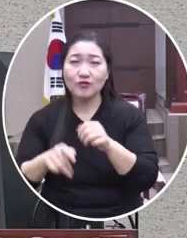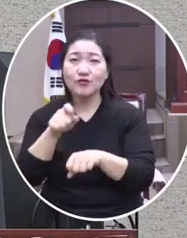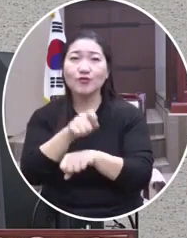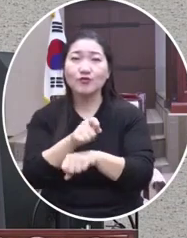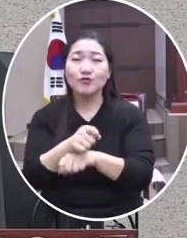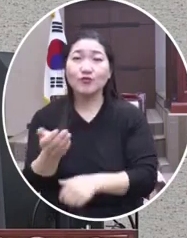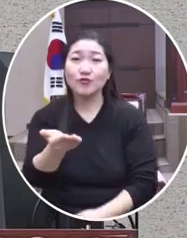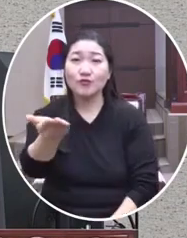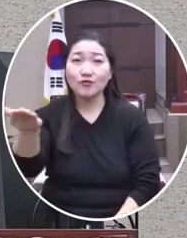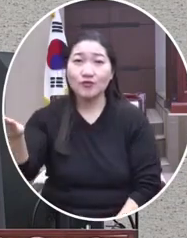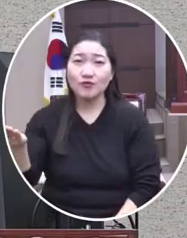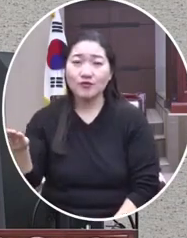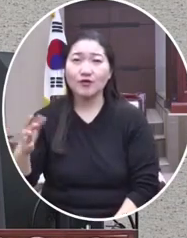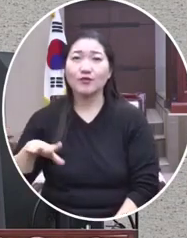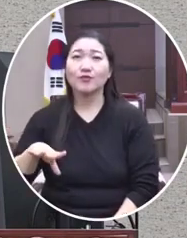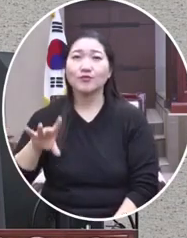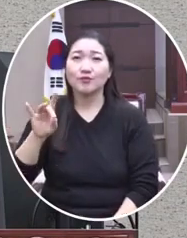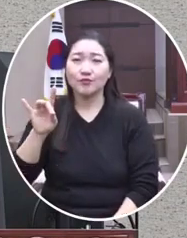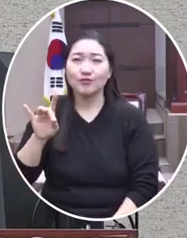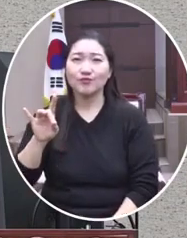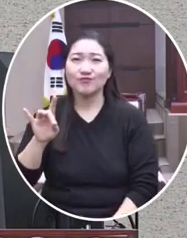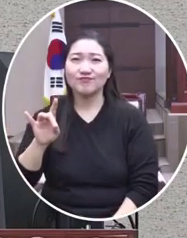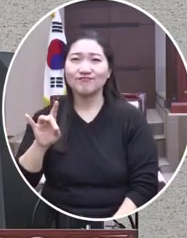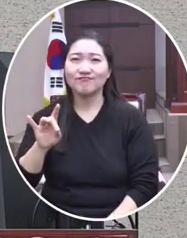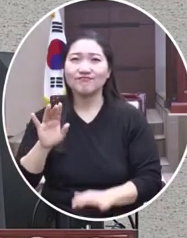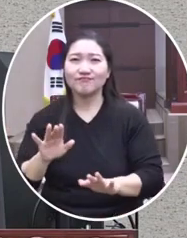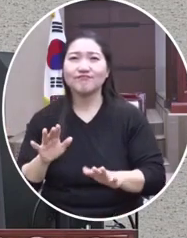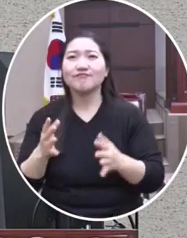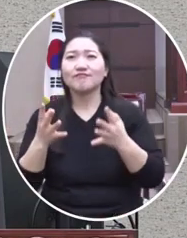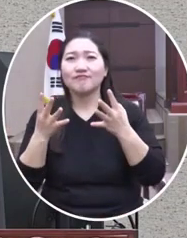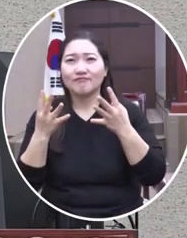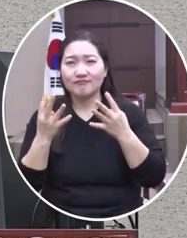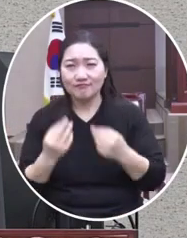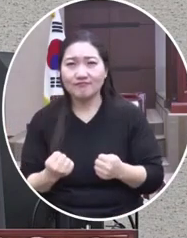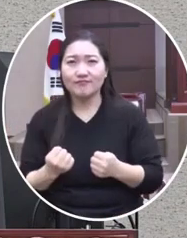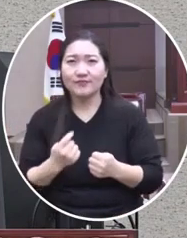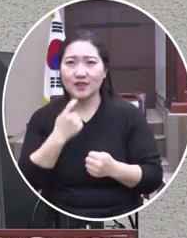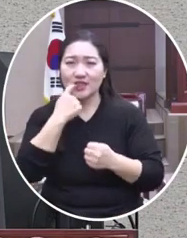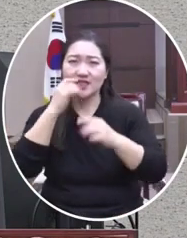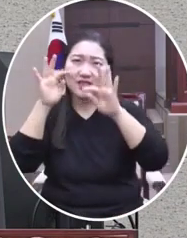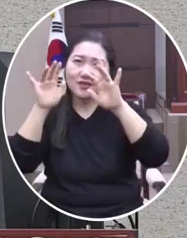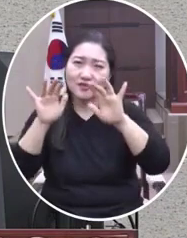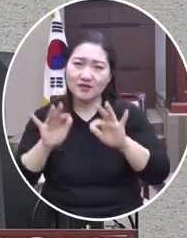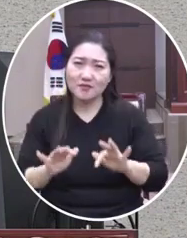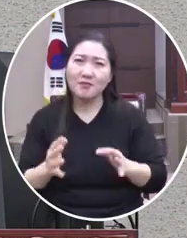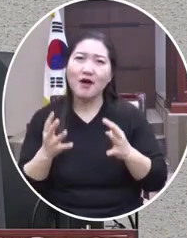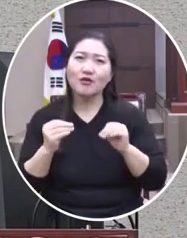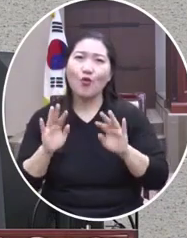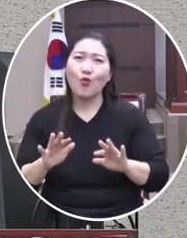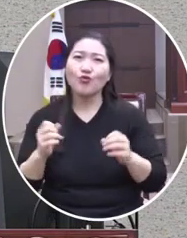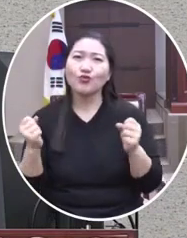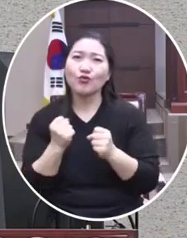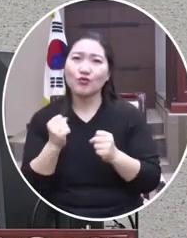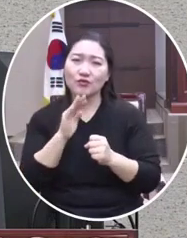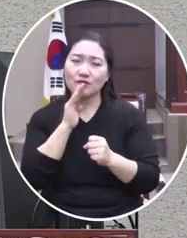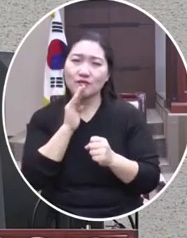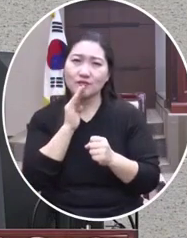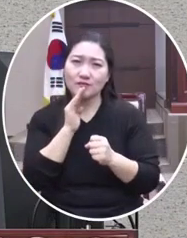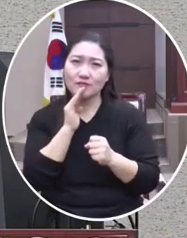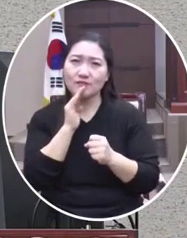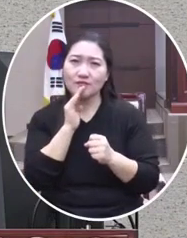지부 공무원 여러분 먼저 유난히 많이 눈이 내렸던 올 겨울 밤낮